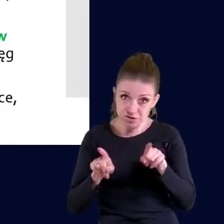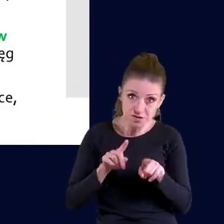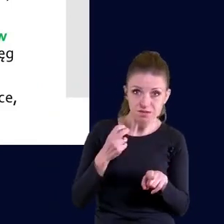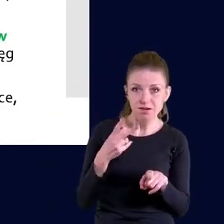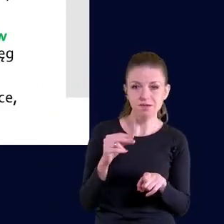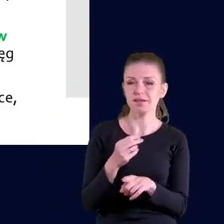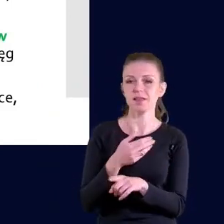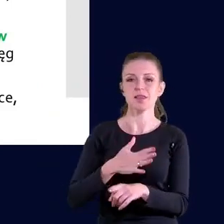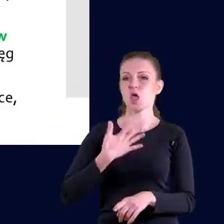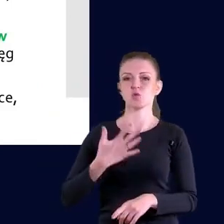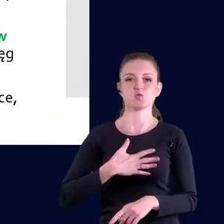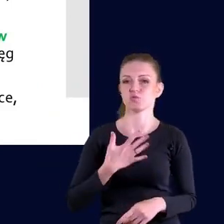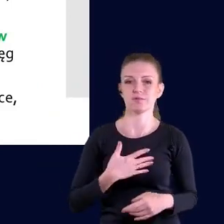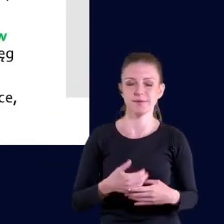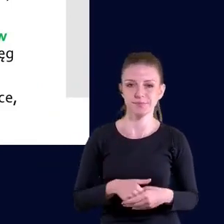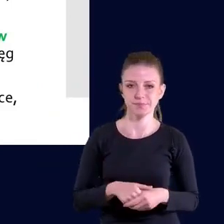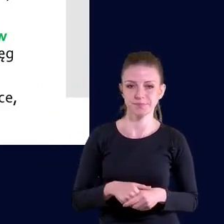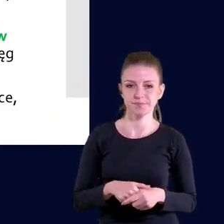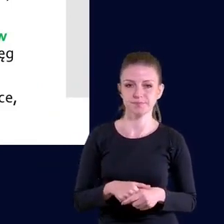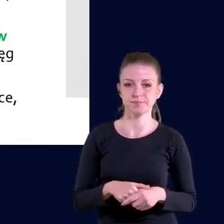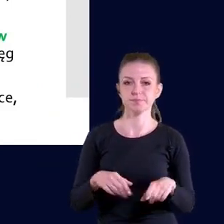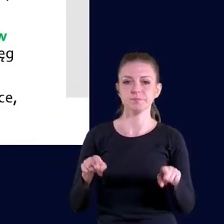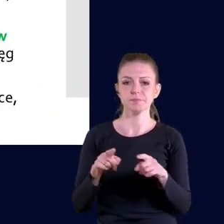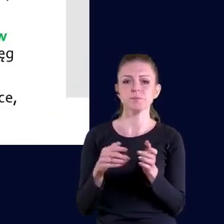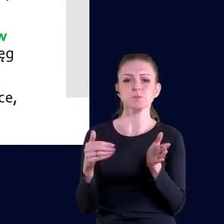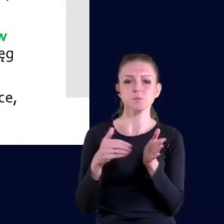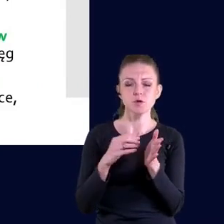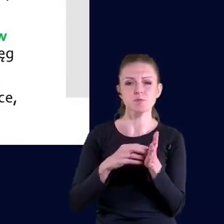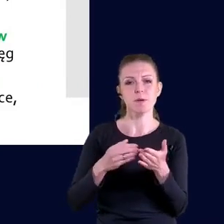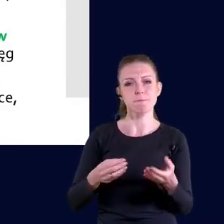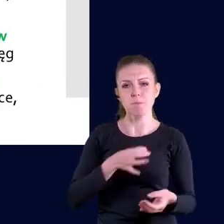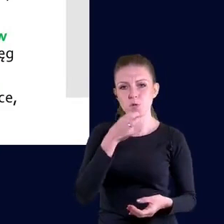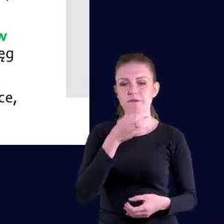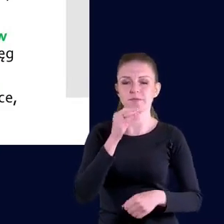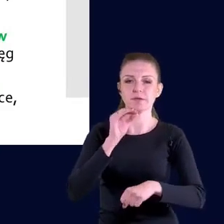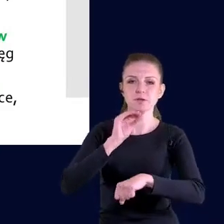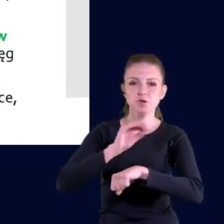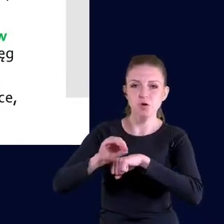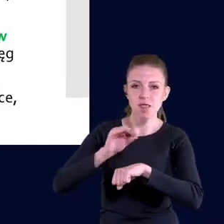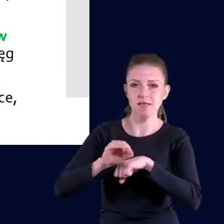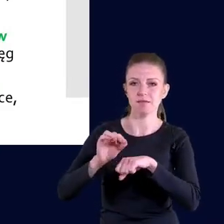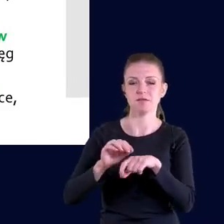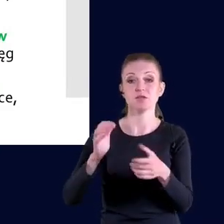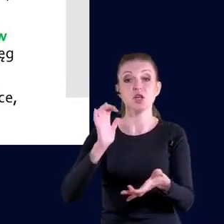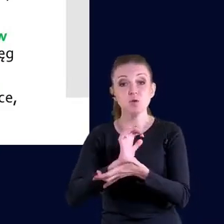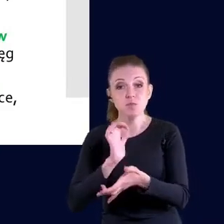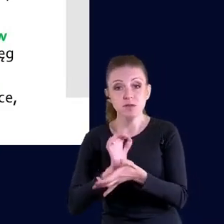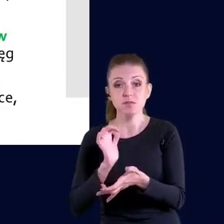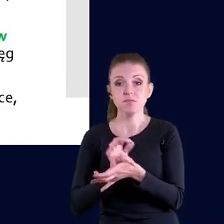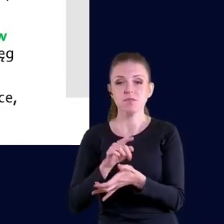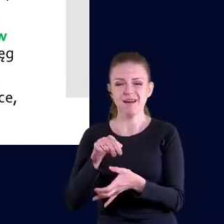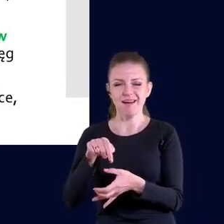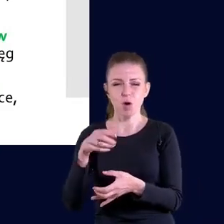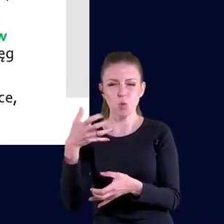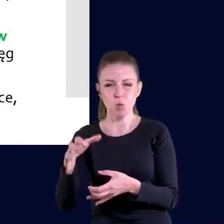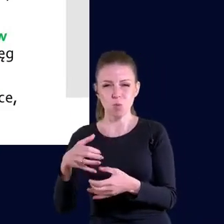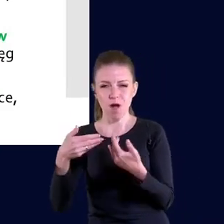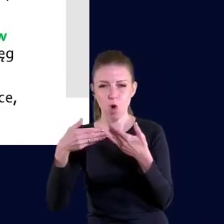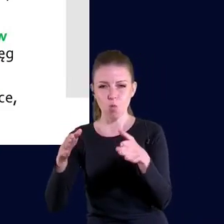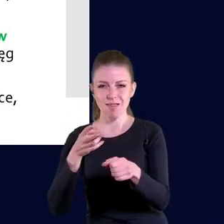naukę poprzez szkolenia punkty informacji i finansowanie publikacji w czasopismach o ponadczasowych